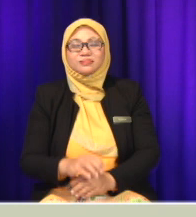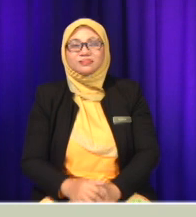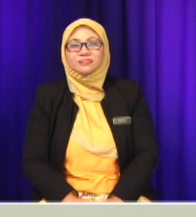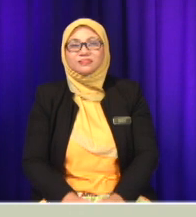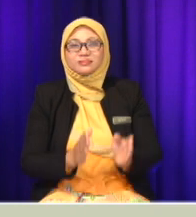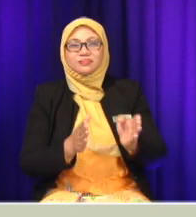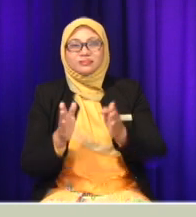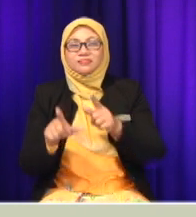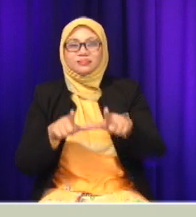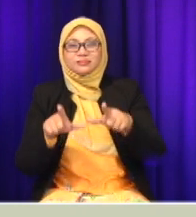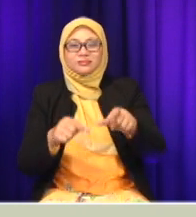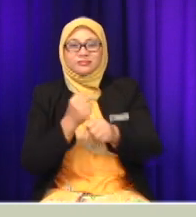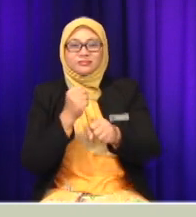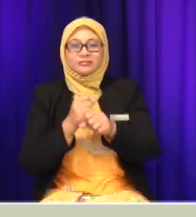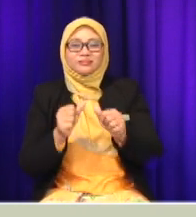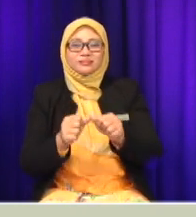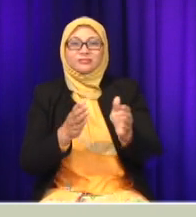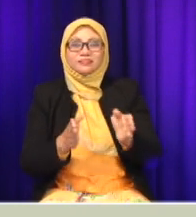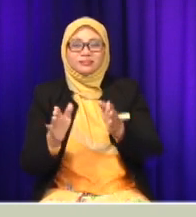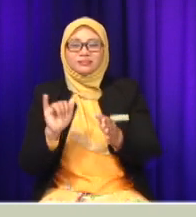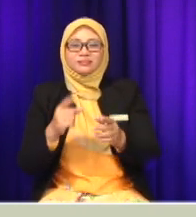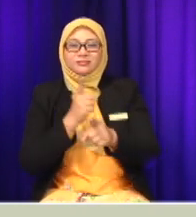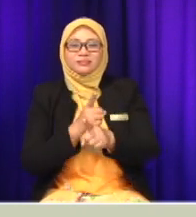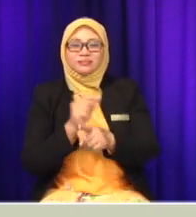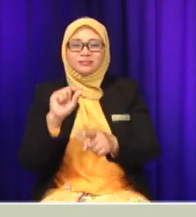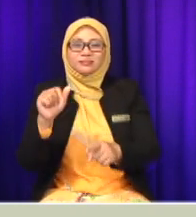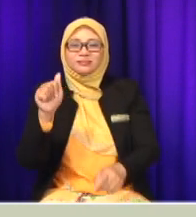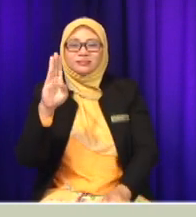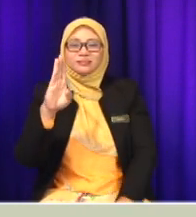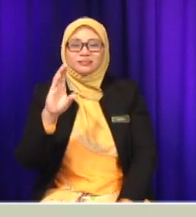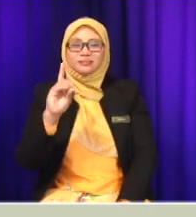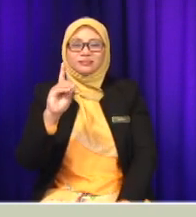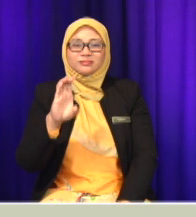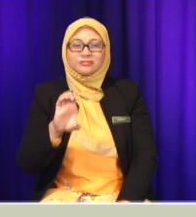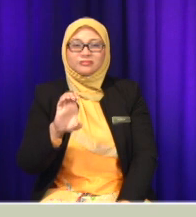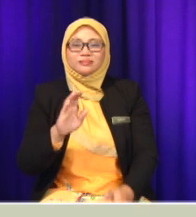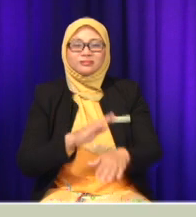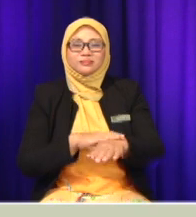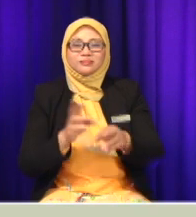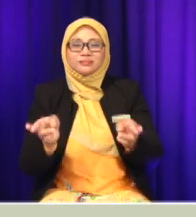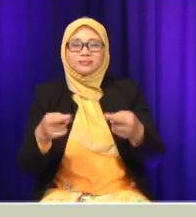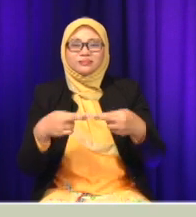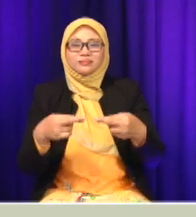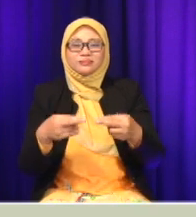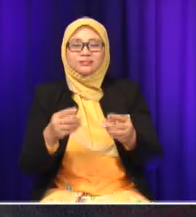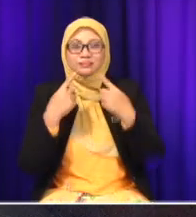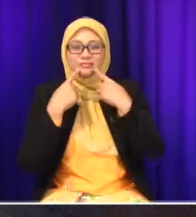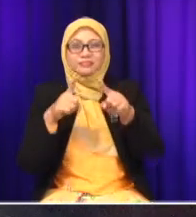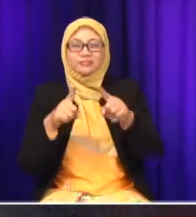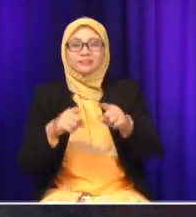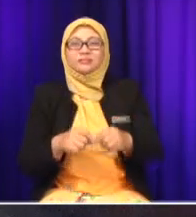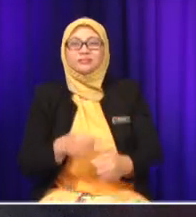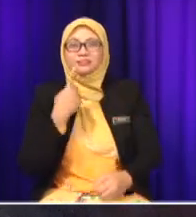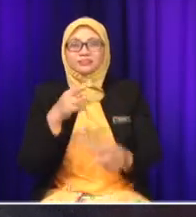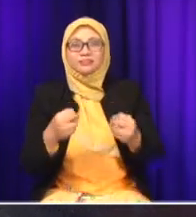susun langkah kerja tersebut mengikut ra yang betul dengan menulis a b c d atau e pada ruang jawapan siapa Nak jawab Siapa pula angkat